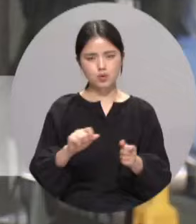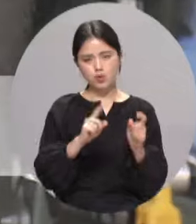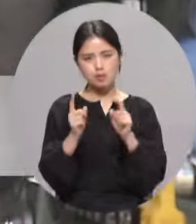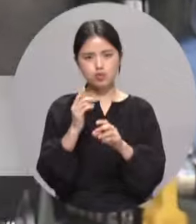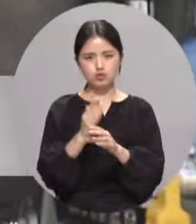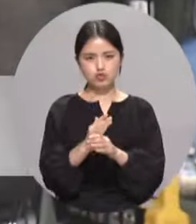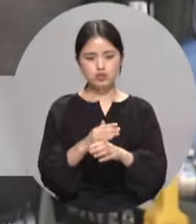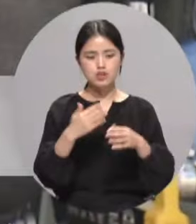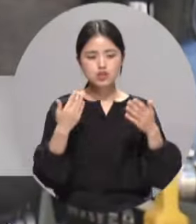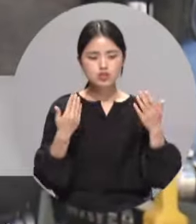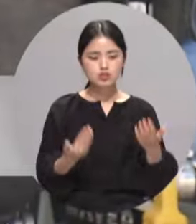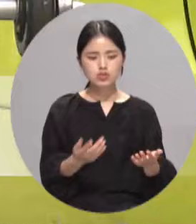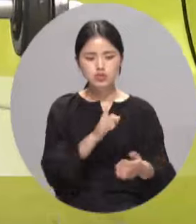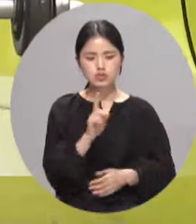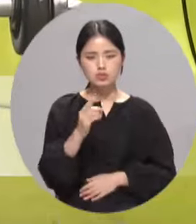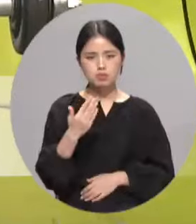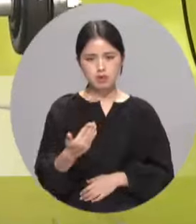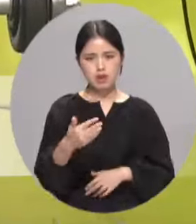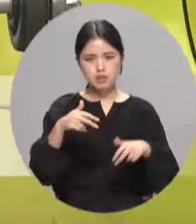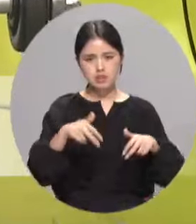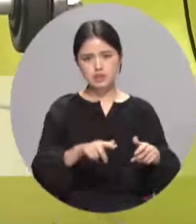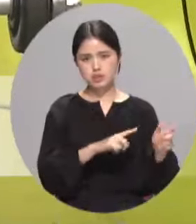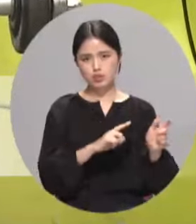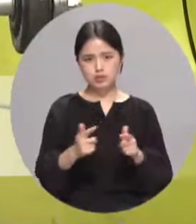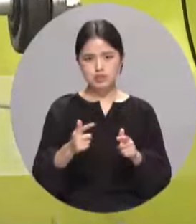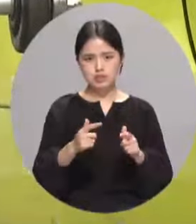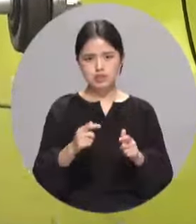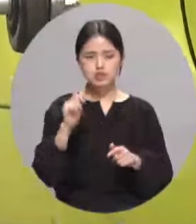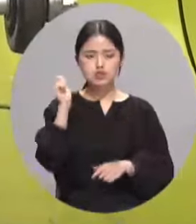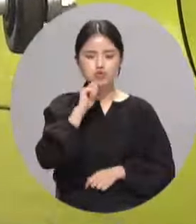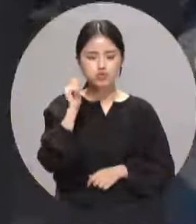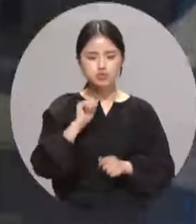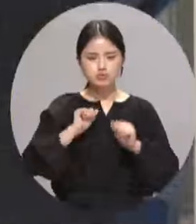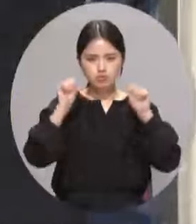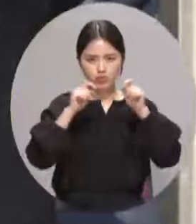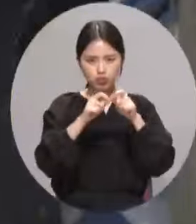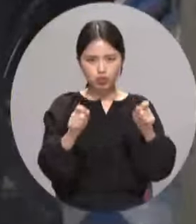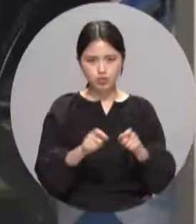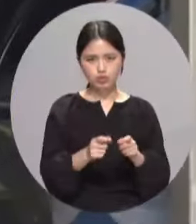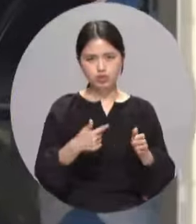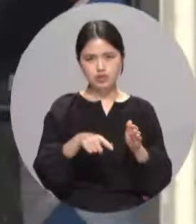비번인 소방관들은 동호회 활동으로 테니스장을 찾았던 것으로 알려졌습니다.